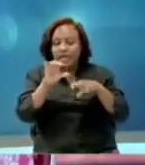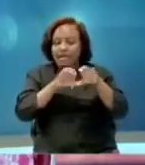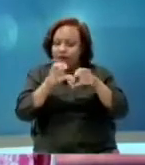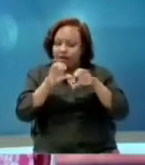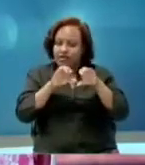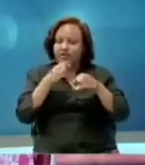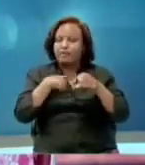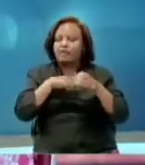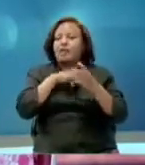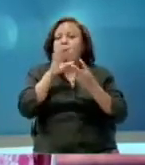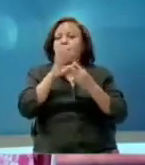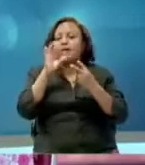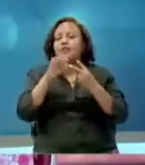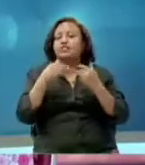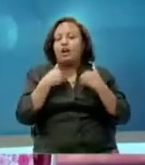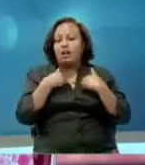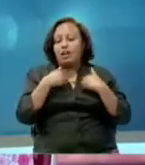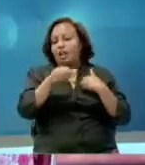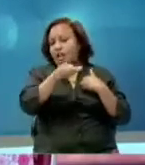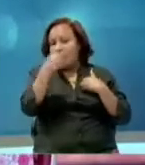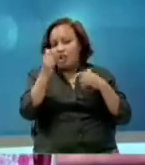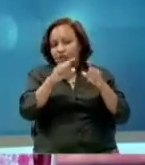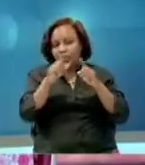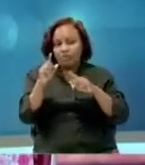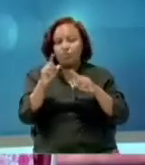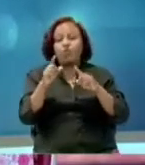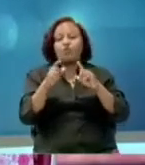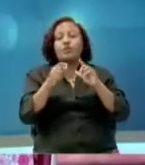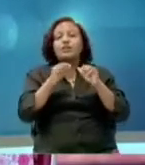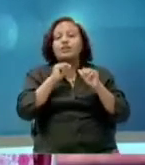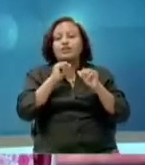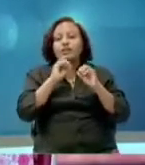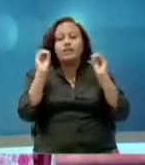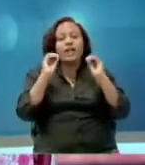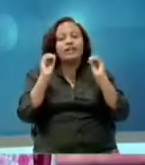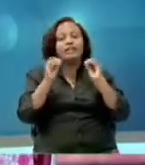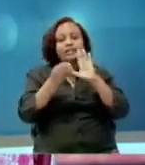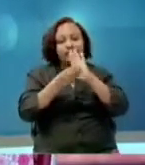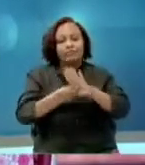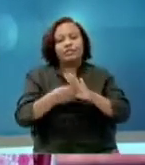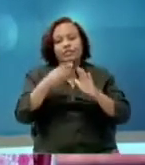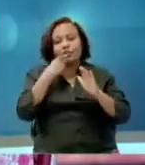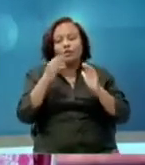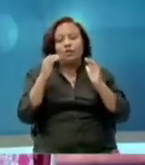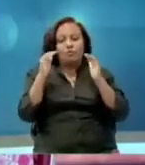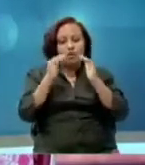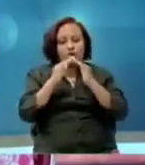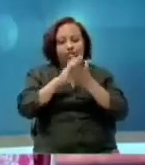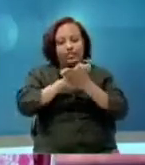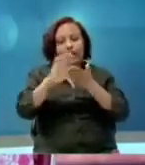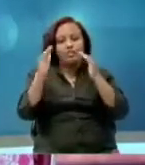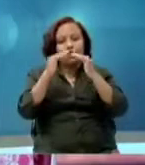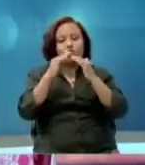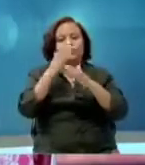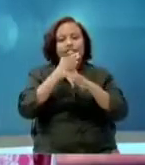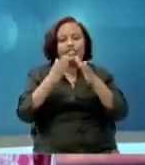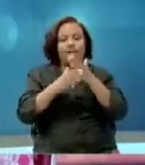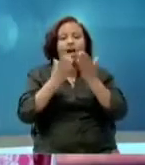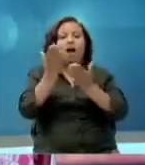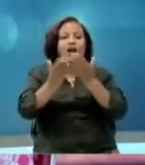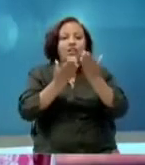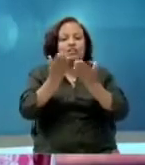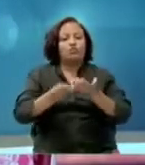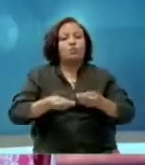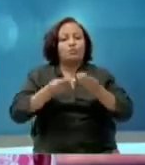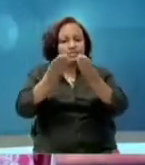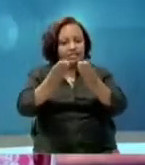አማራጭ አለ በእኛ በኩል። ሌላው ደግሞ ይሄ ነን ዲስክሪሚኔሽን የሚባለው አይነት በእኩል ጥራትና በእኩል ደረጃ አገልግሎት